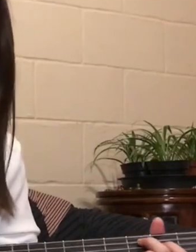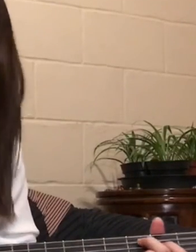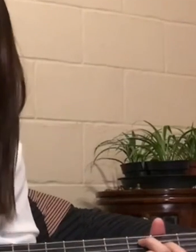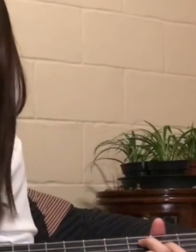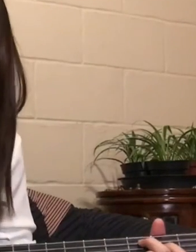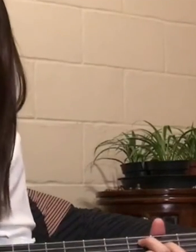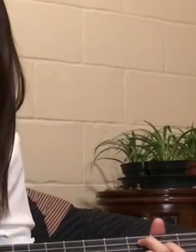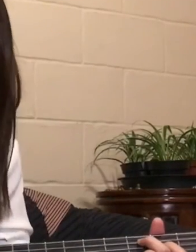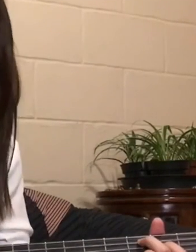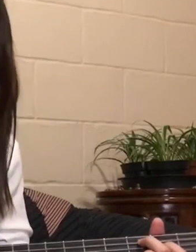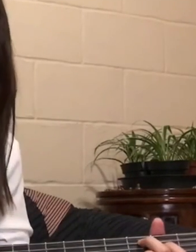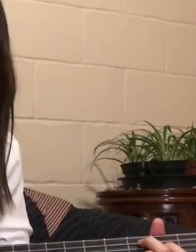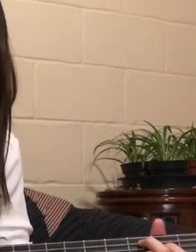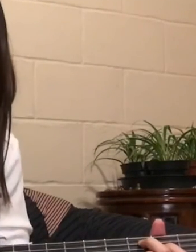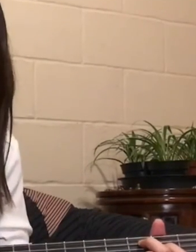Jangan